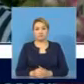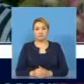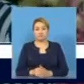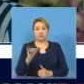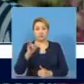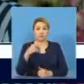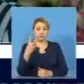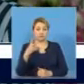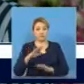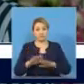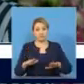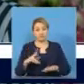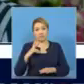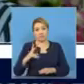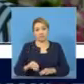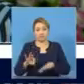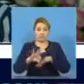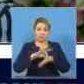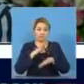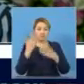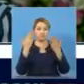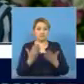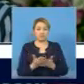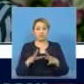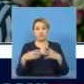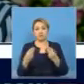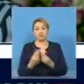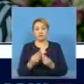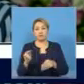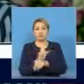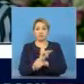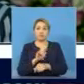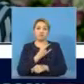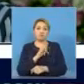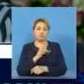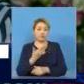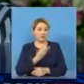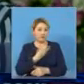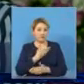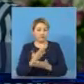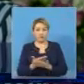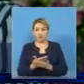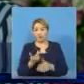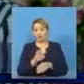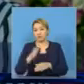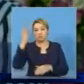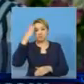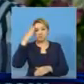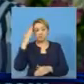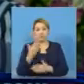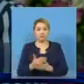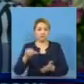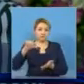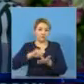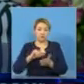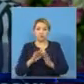У них двое детей, одна дочь уже замужем. Сейчас семейная пара уже воспитывает внуков. Хотелось бы сказать, что они очень талантливы. Они